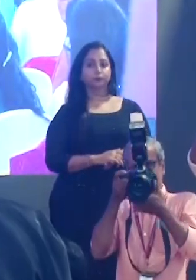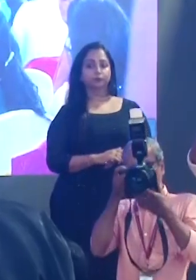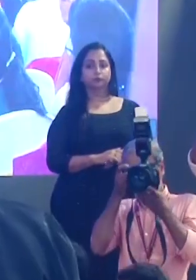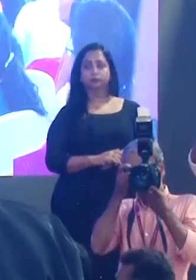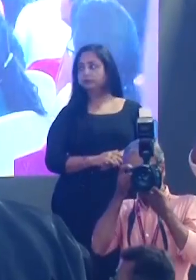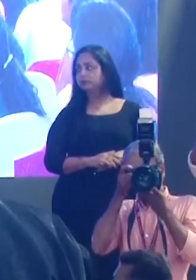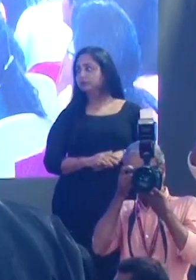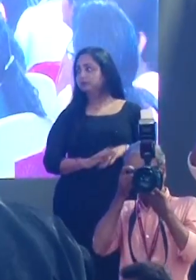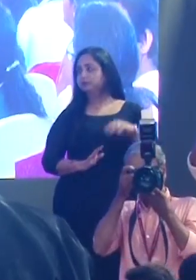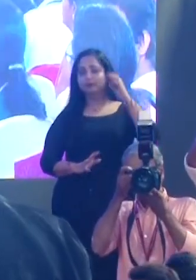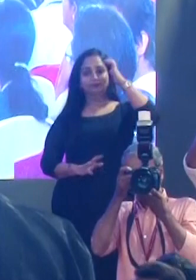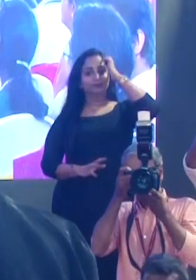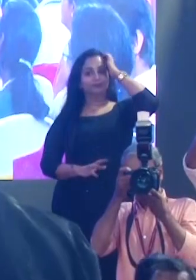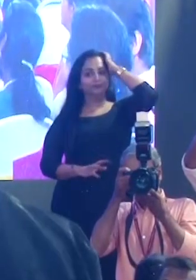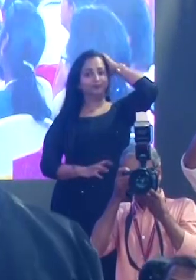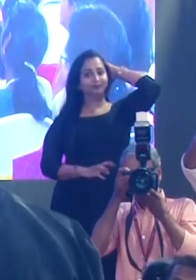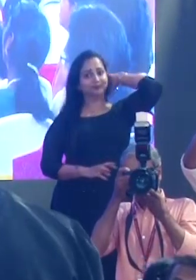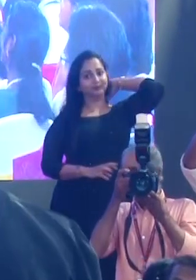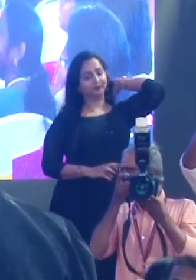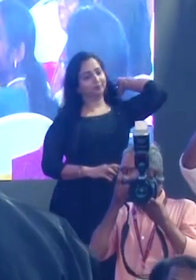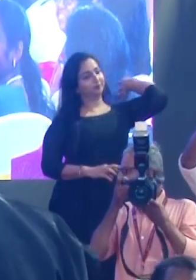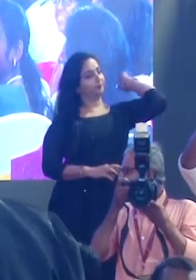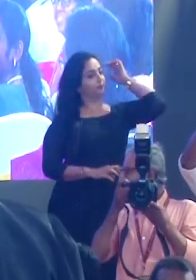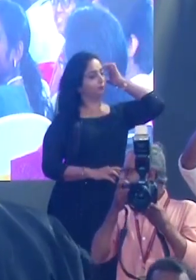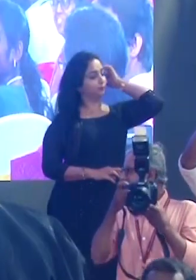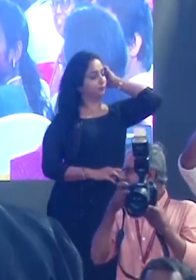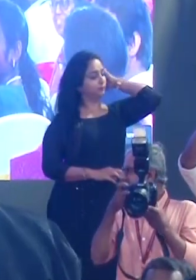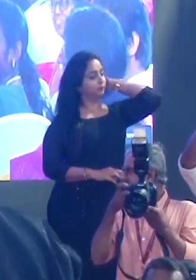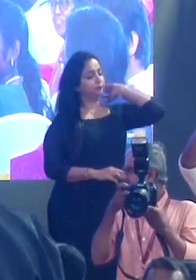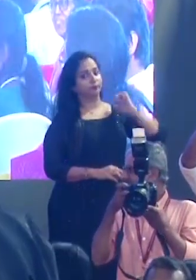ഞാൻ പാനലിസ്റ്റ് അല്ല, ഞാൻ ഫെസിലിറ്റേറ്റർ ആണ്. ശരി.